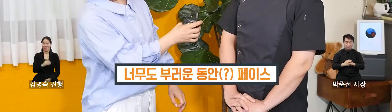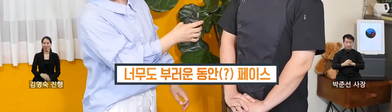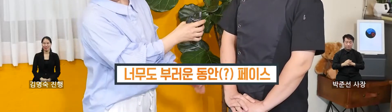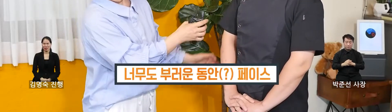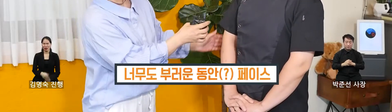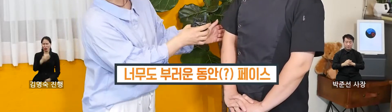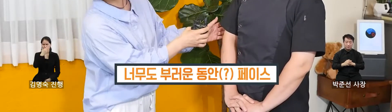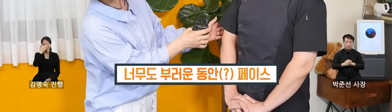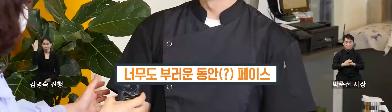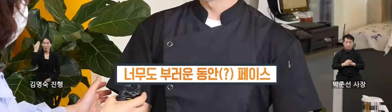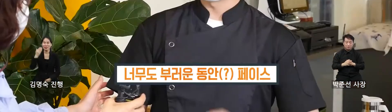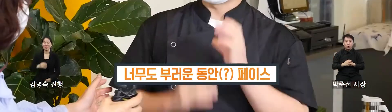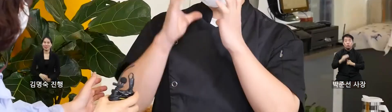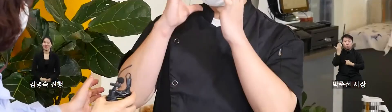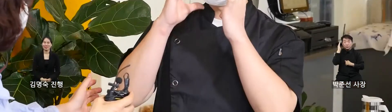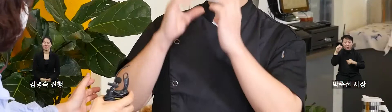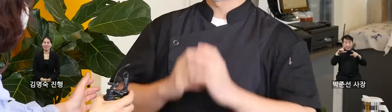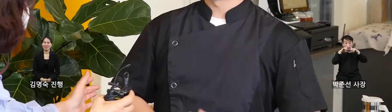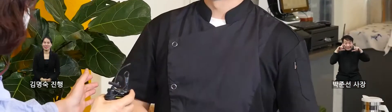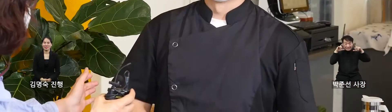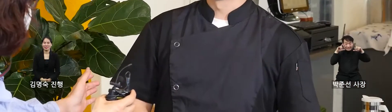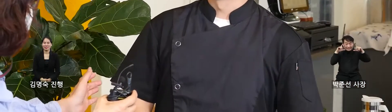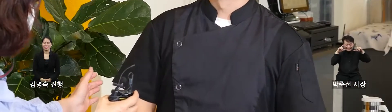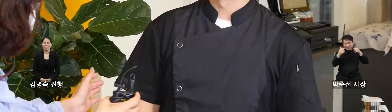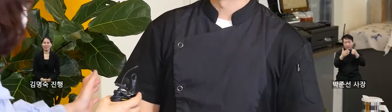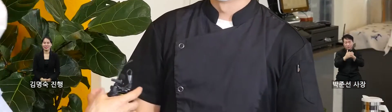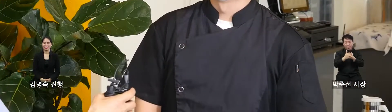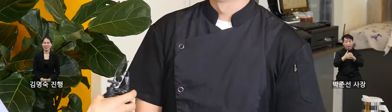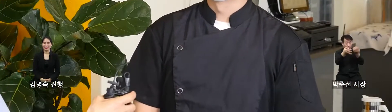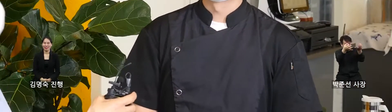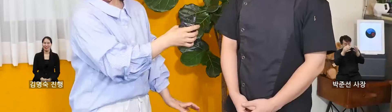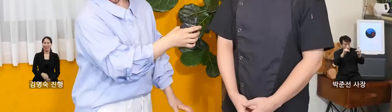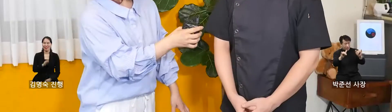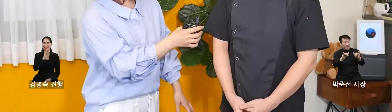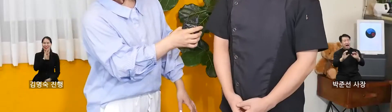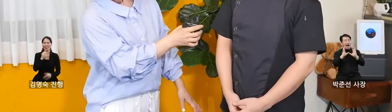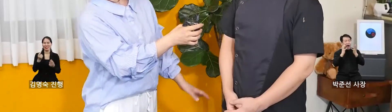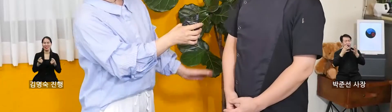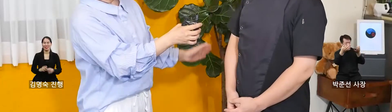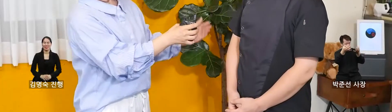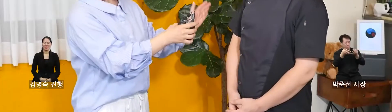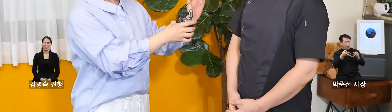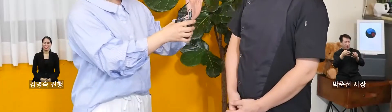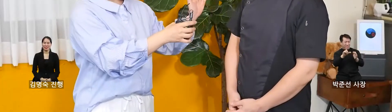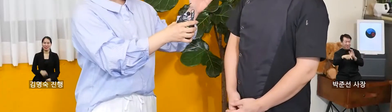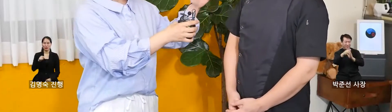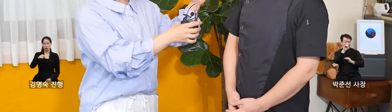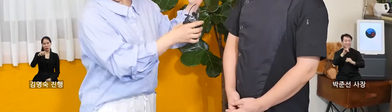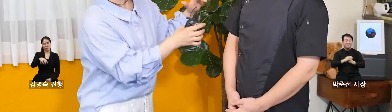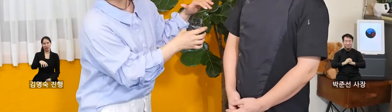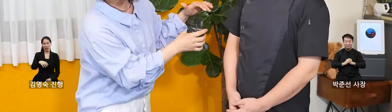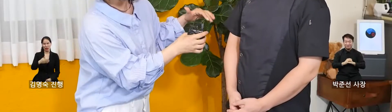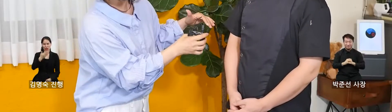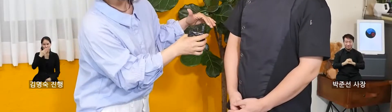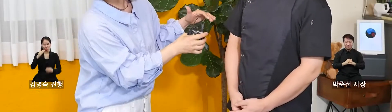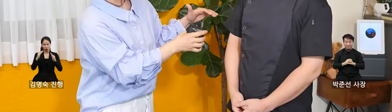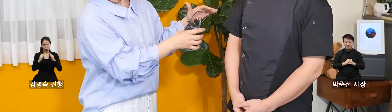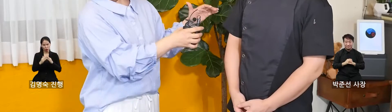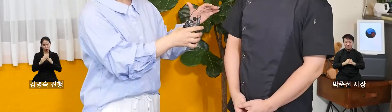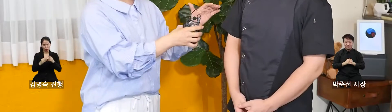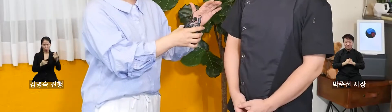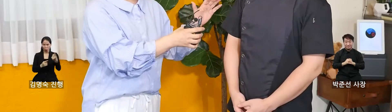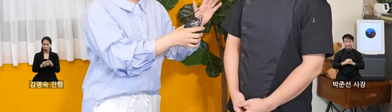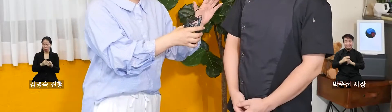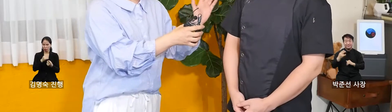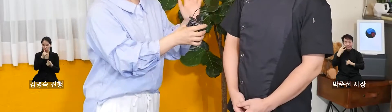너무 젊으셔가지고. 아, 요즘 마스크를 쓰니까 더 네. 어리게 보더라고요. 아, 그래요? 네. 아, 근데 제가 여기 식당이라고 해서 네.